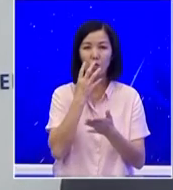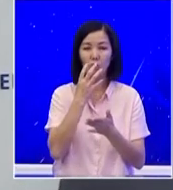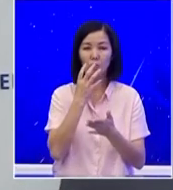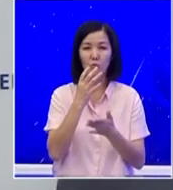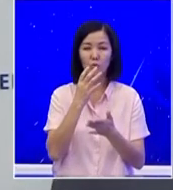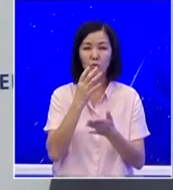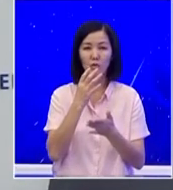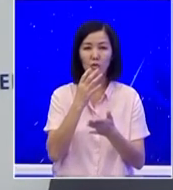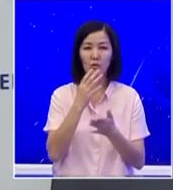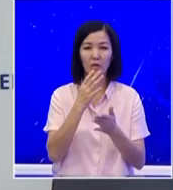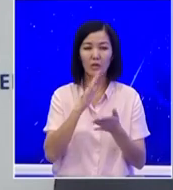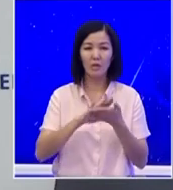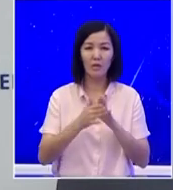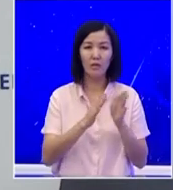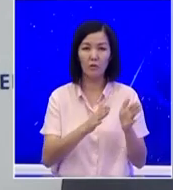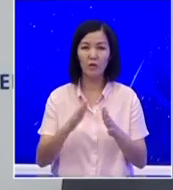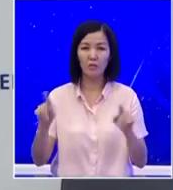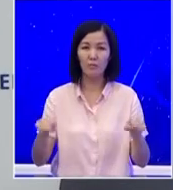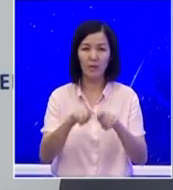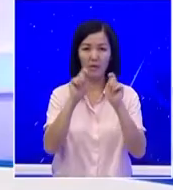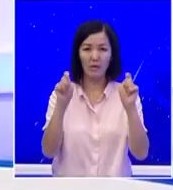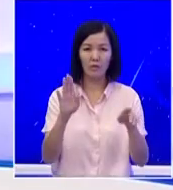эпид ахуал тұрақтанады, сол кезде бәрін ашамыз.